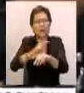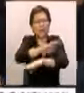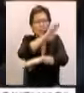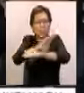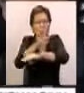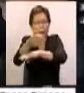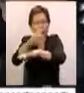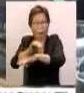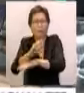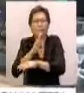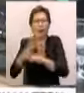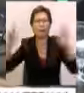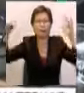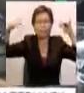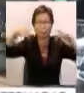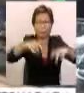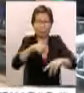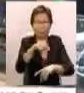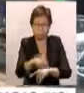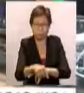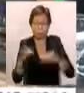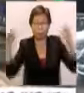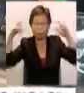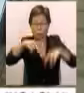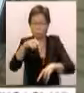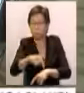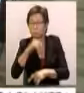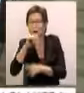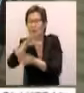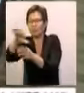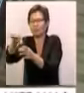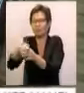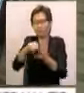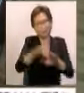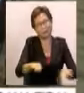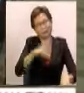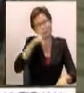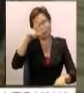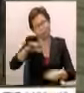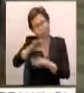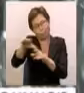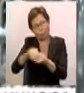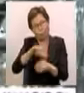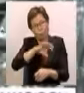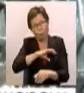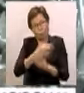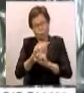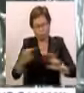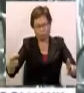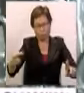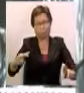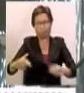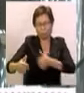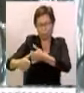Aman. Tegasnya, perhimpunan itu juga sepatutnya tidak melibatkan kanak-kanak dan polis akan menyediakan anggota yang secukupnya